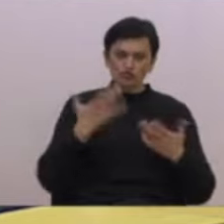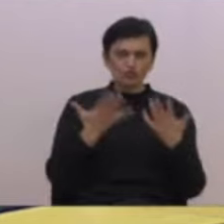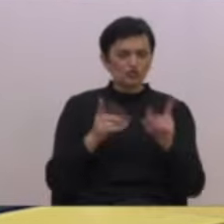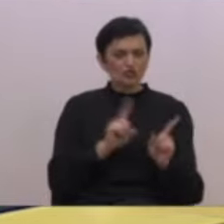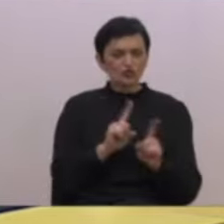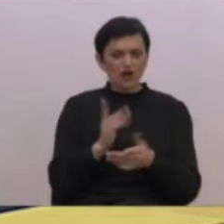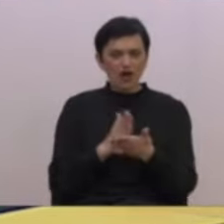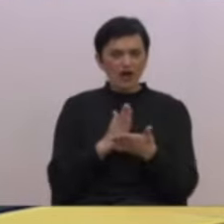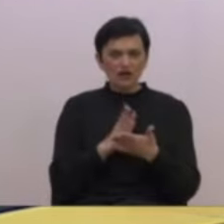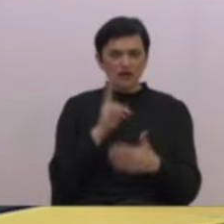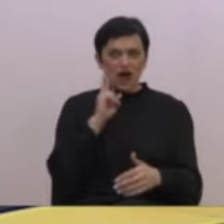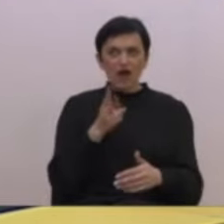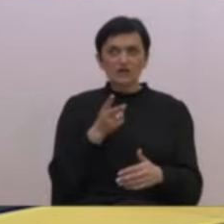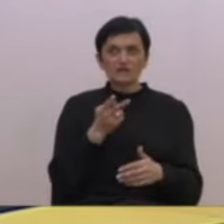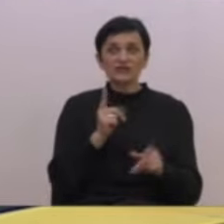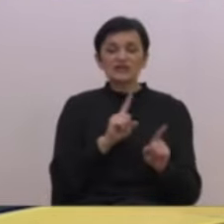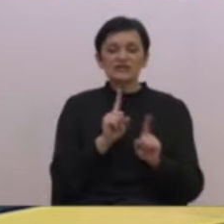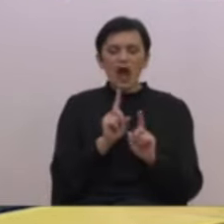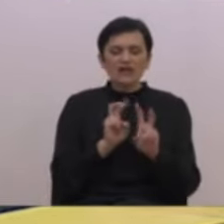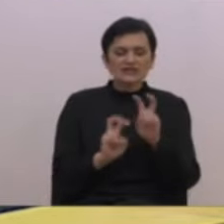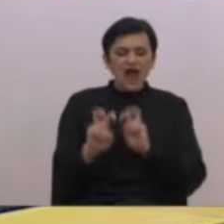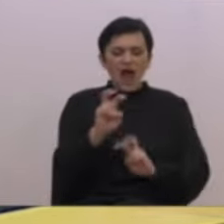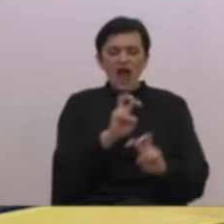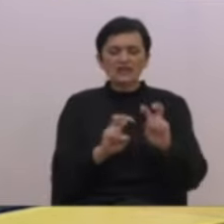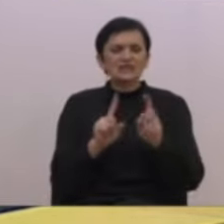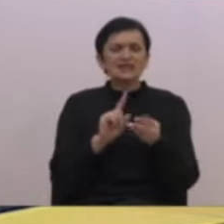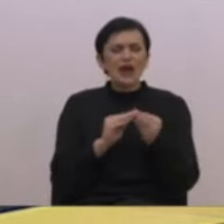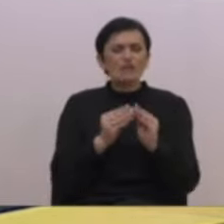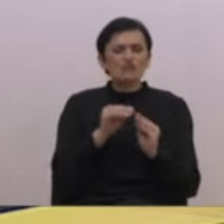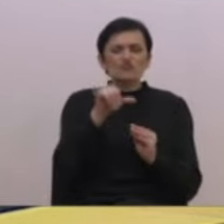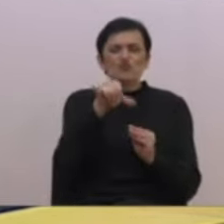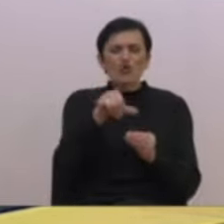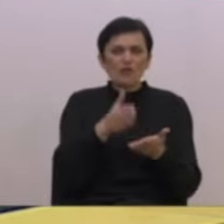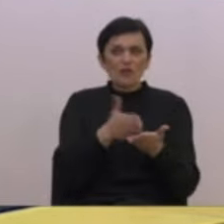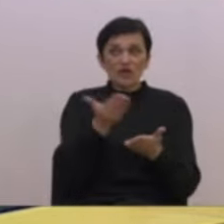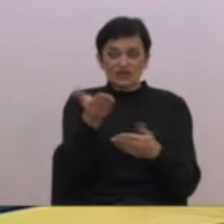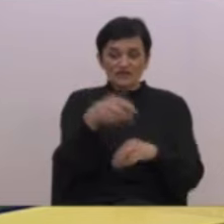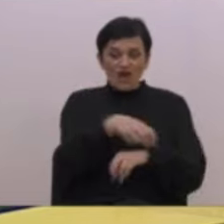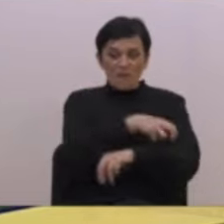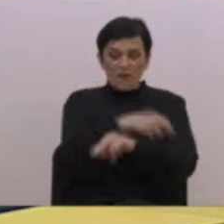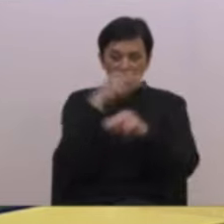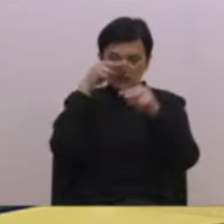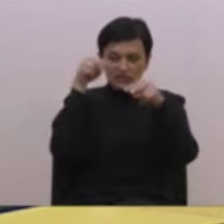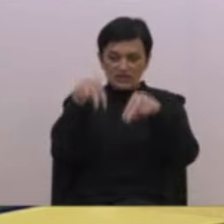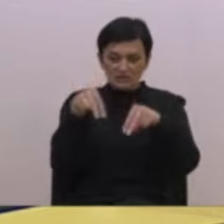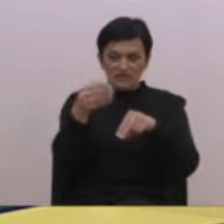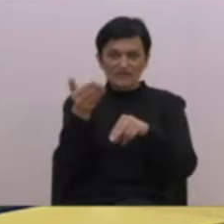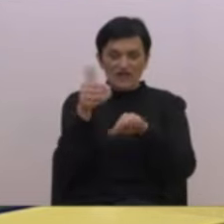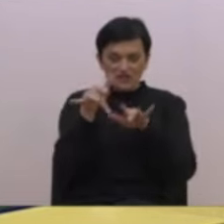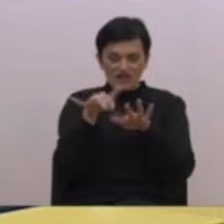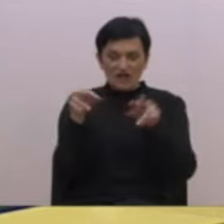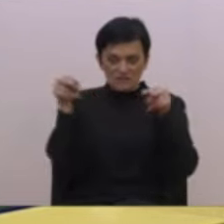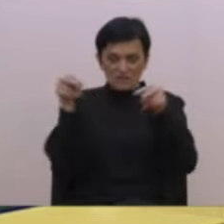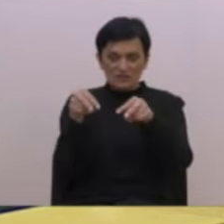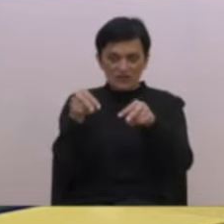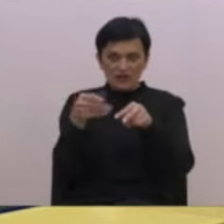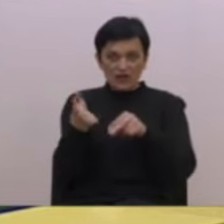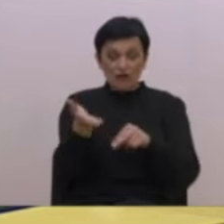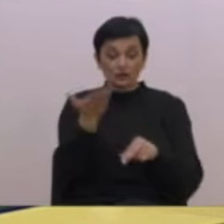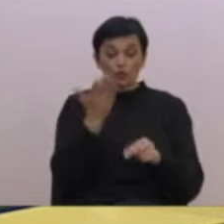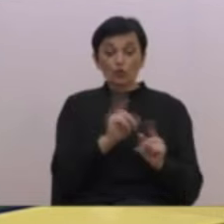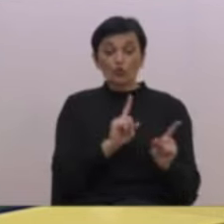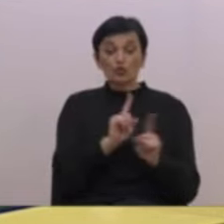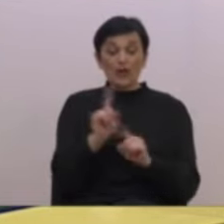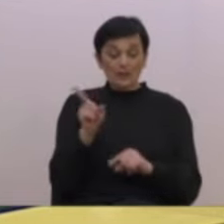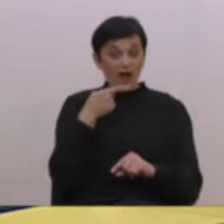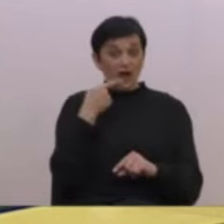ამბავი, მაგრამ აი რაღაცას ეძებთ და რა პრობლემა გაქვთ ასე? თქვენ პარტიას მიხედეთ, თქვენ საქმეს მიხედეთ და თუ რამეს